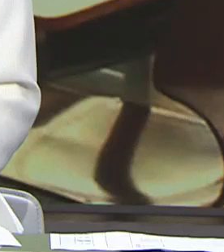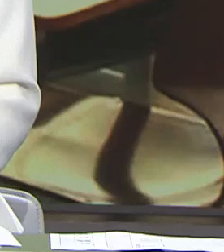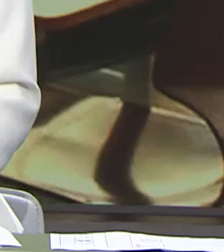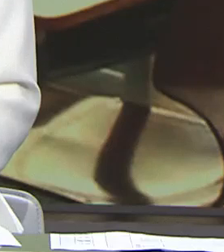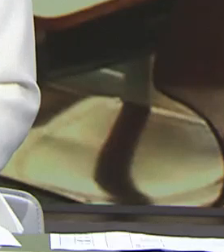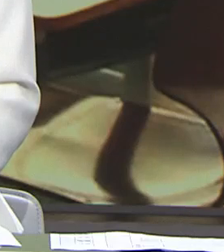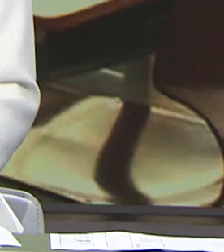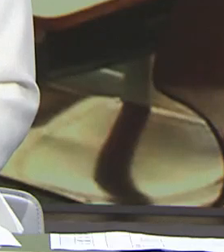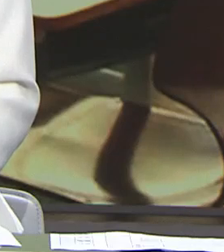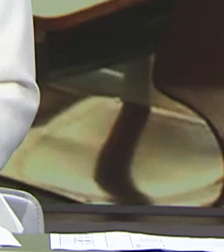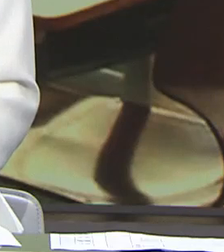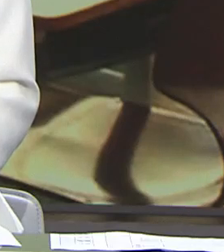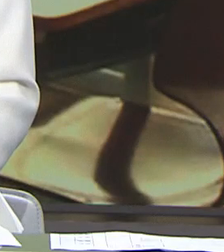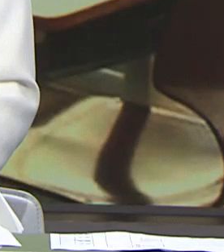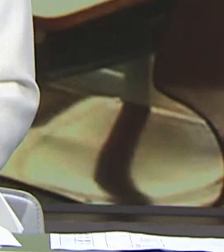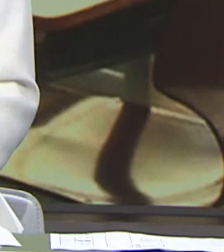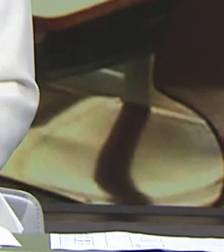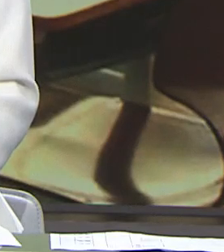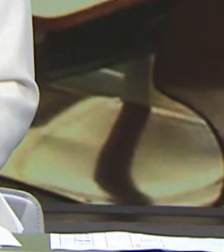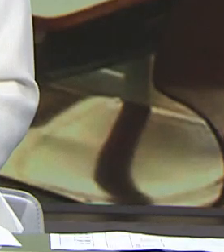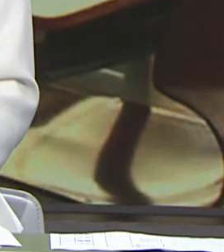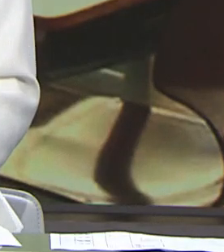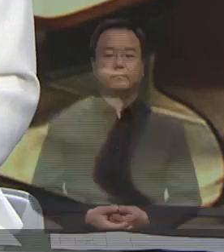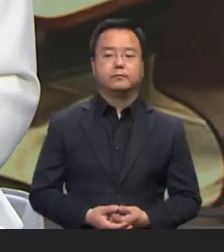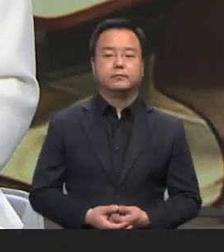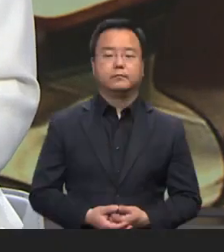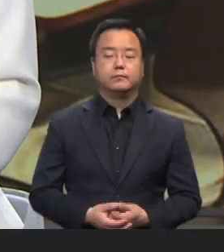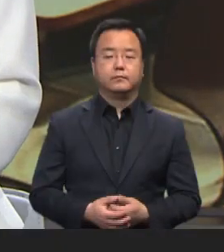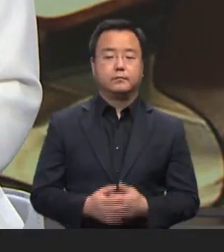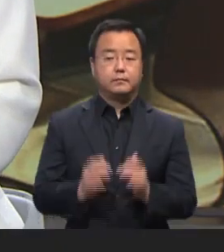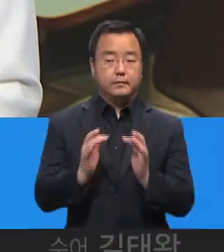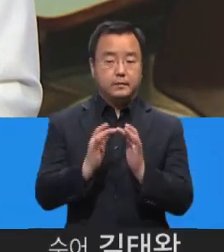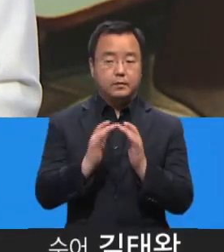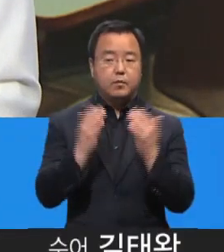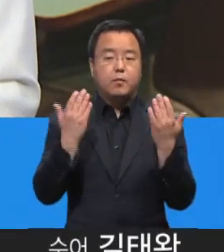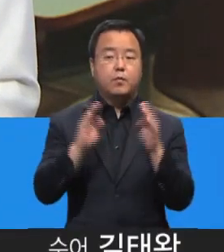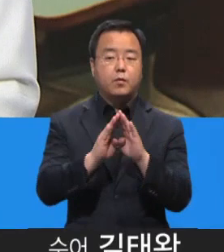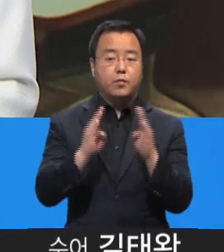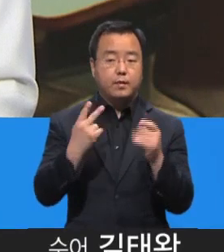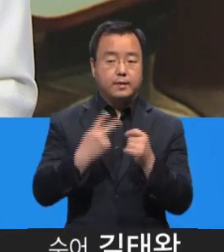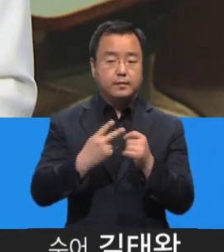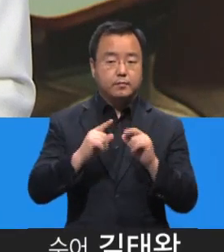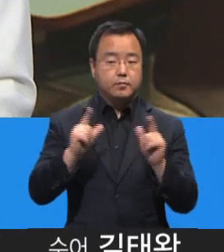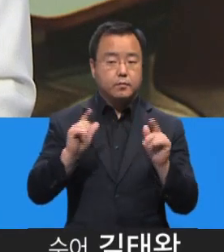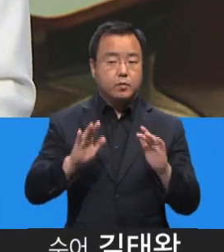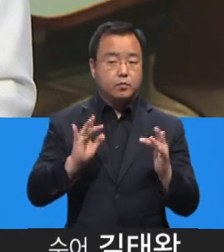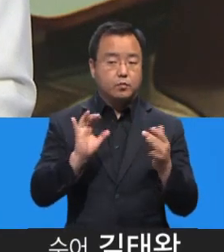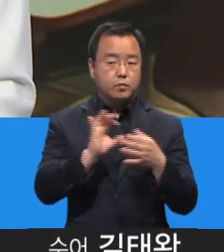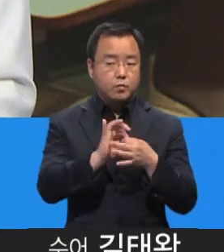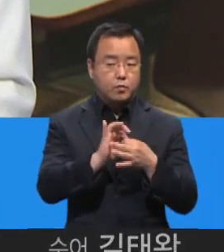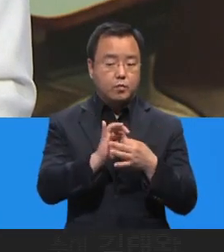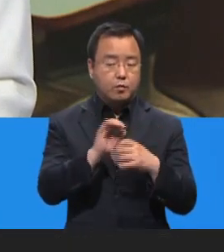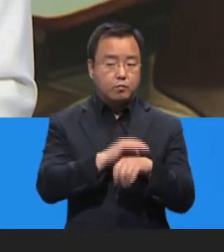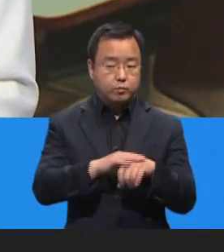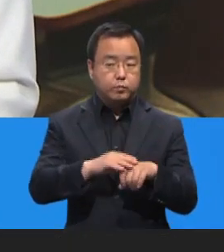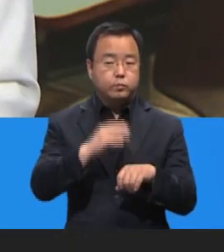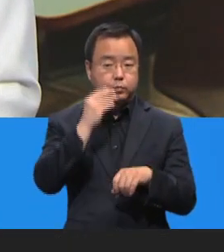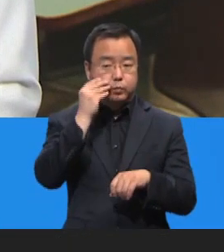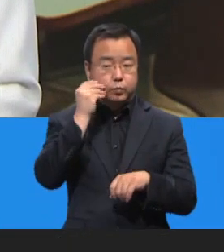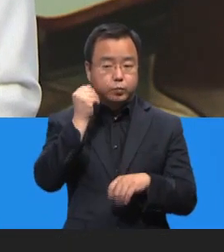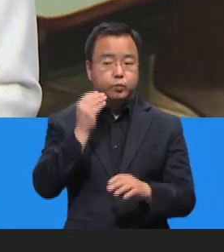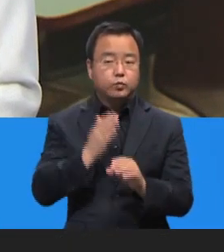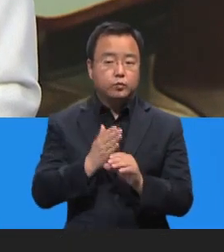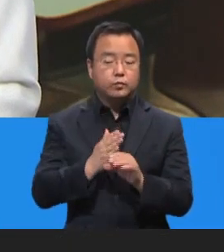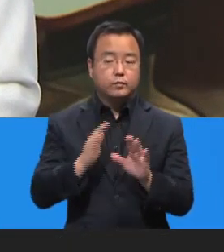초중고등학교 전면 온라인 기사 이틀째 입니다 네 오늘도 원격 수업 접속 상태는 비교적 1r 했는데요 취재